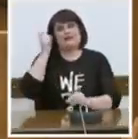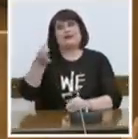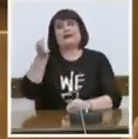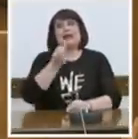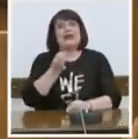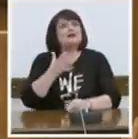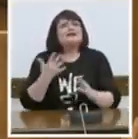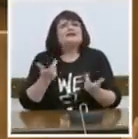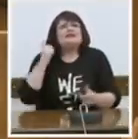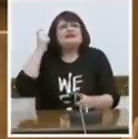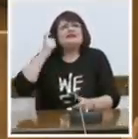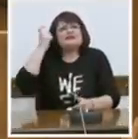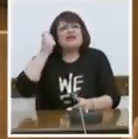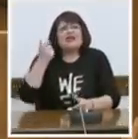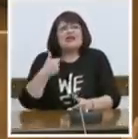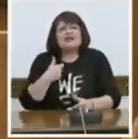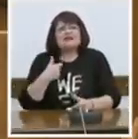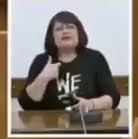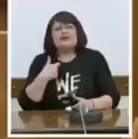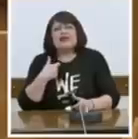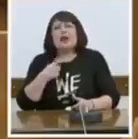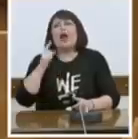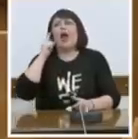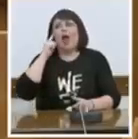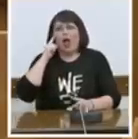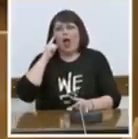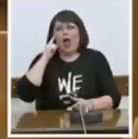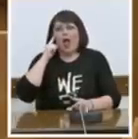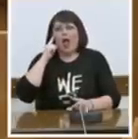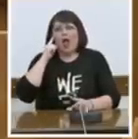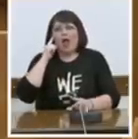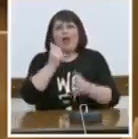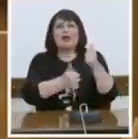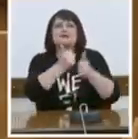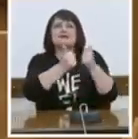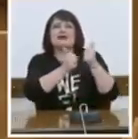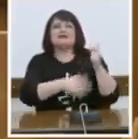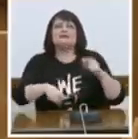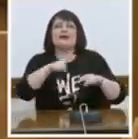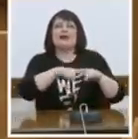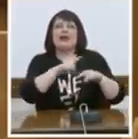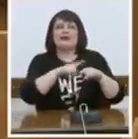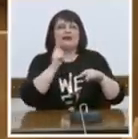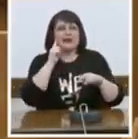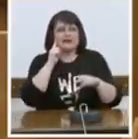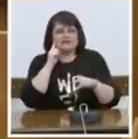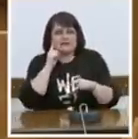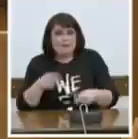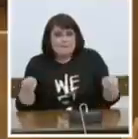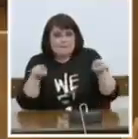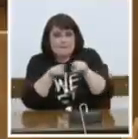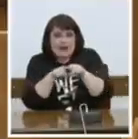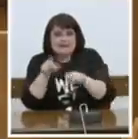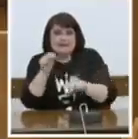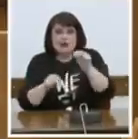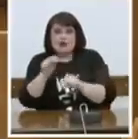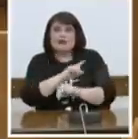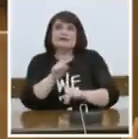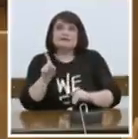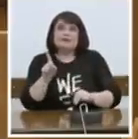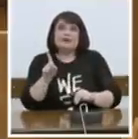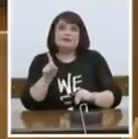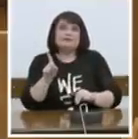πως δεν θα πέσουν οι εκλογές πάνω στις εξετάσεις, αλλά δεν σκέφτηκε τι θα κάνουν τα